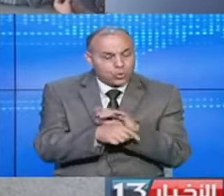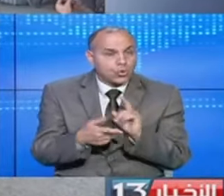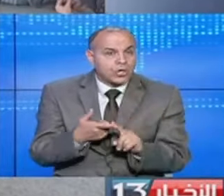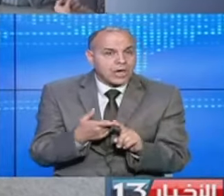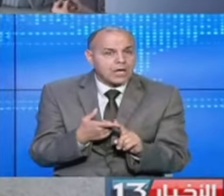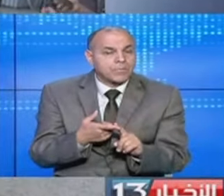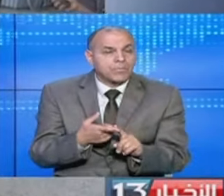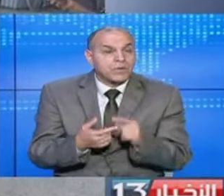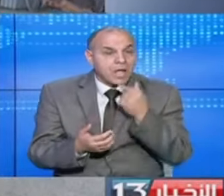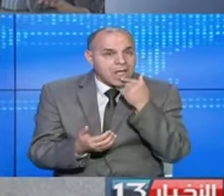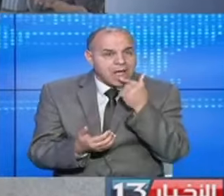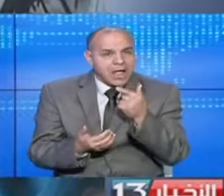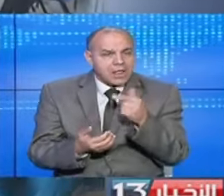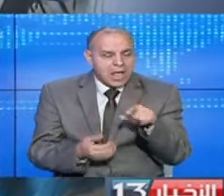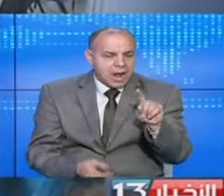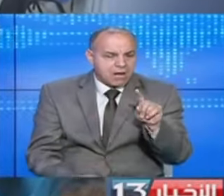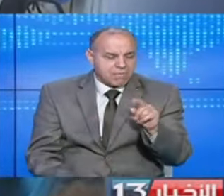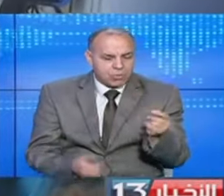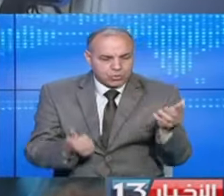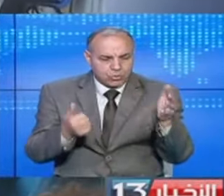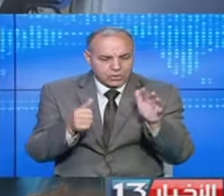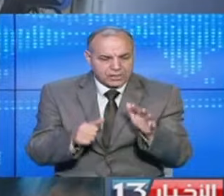كورونا المستجد و1623